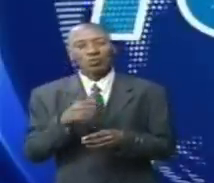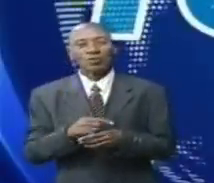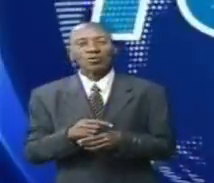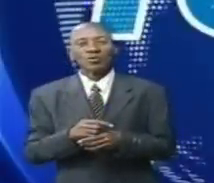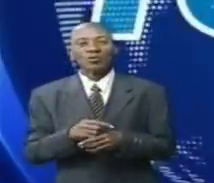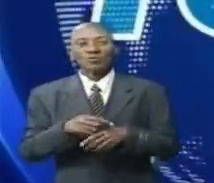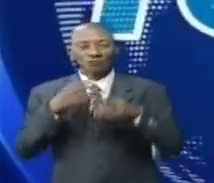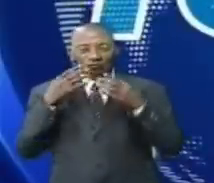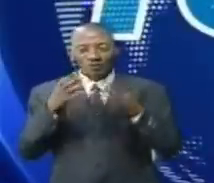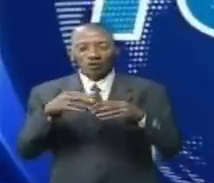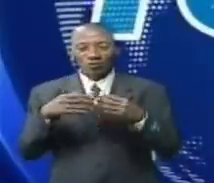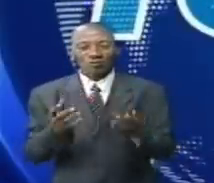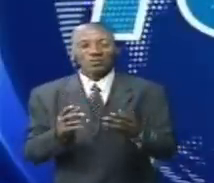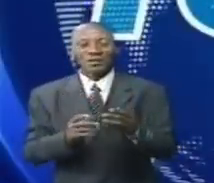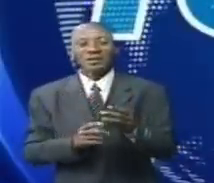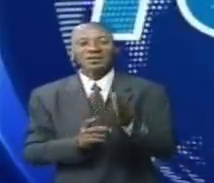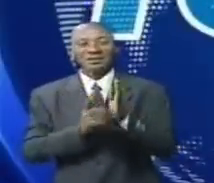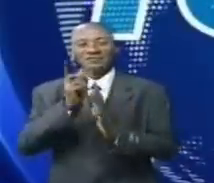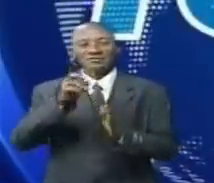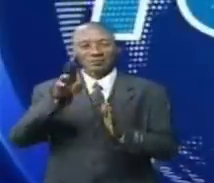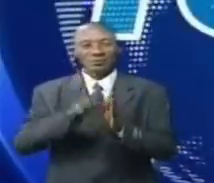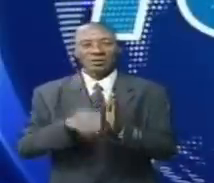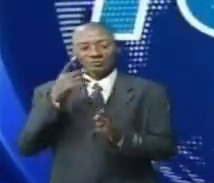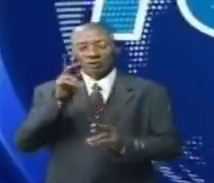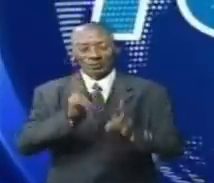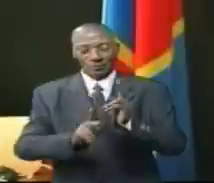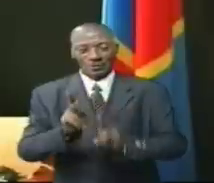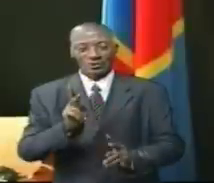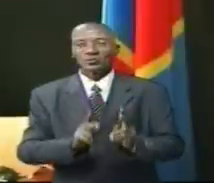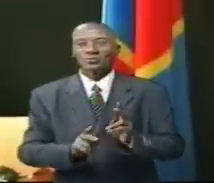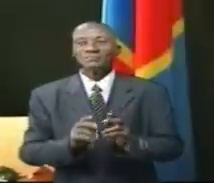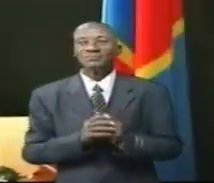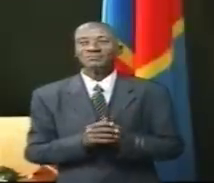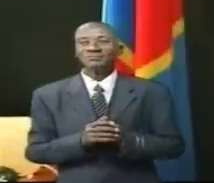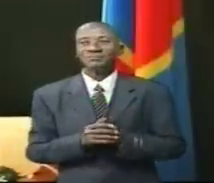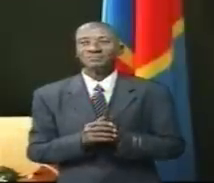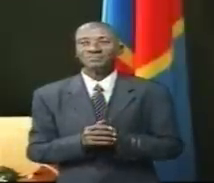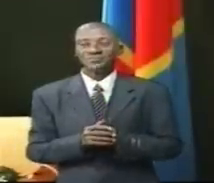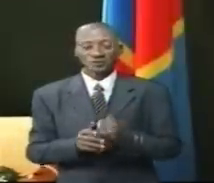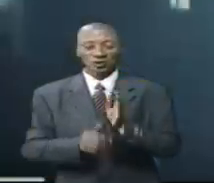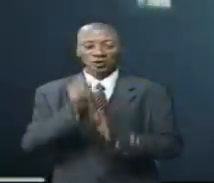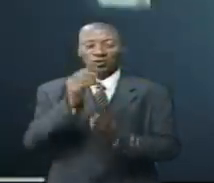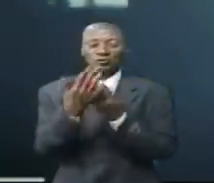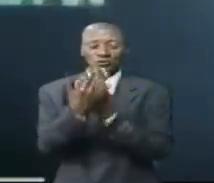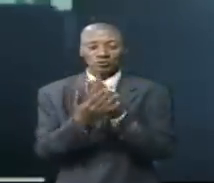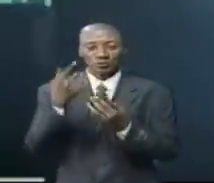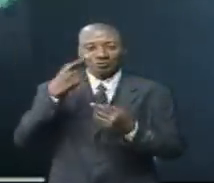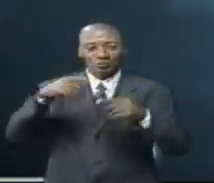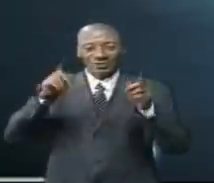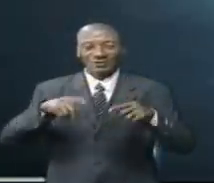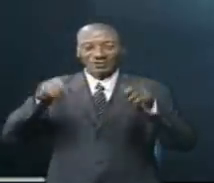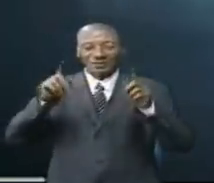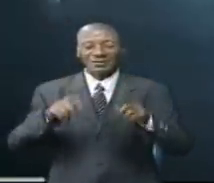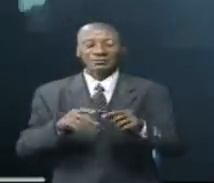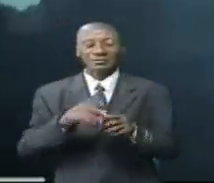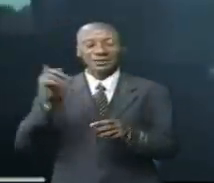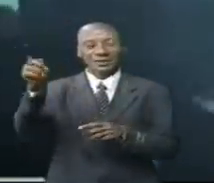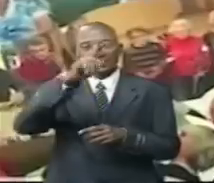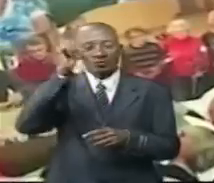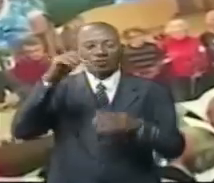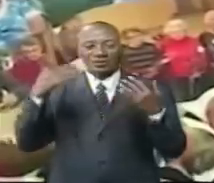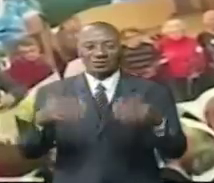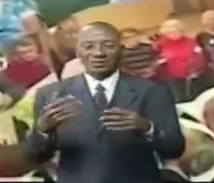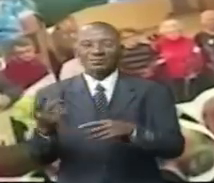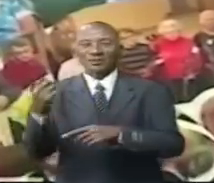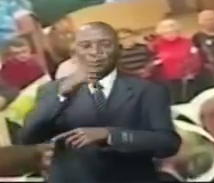important pour le développement. Il est au micro de Peggy Mukunda. Le 11 juillet de chaque année, le monde entier célèbre la journée mondiale